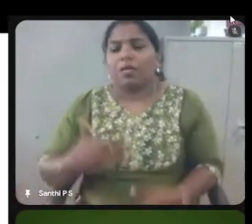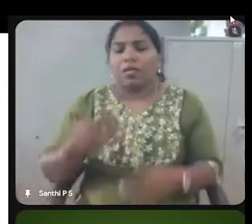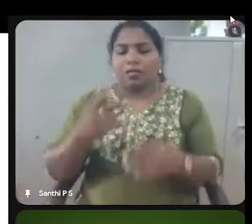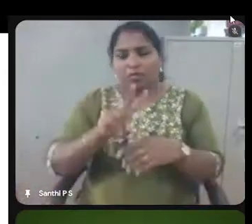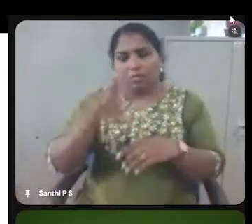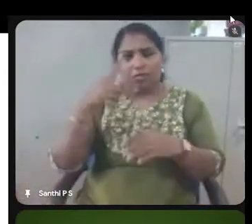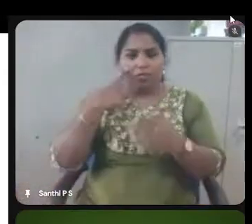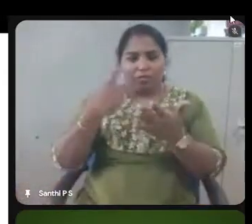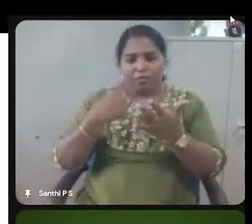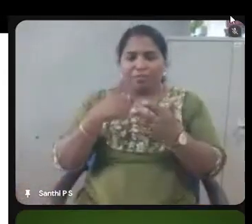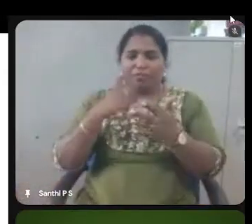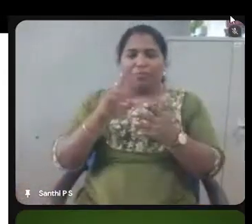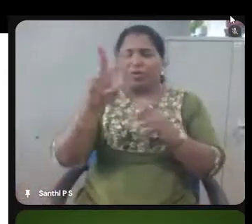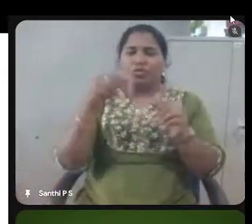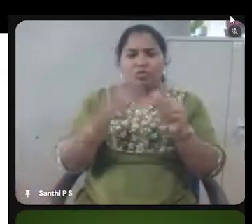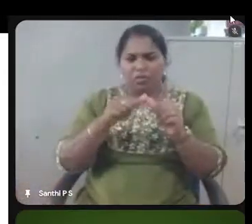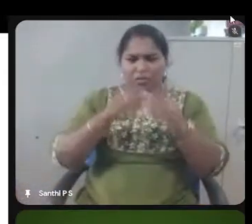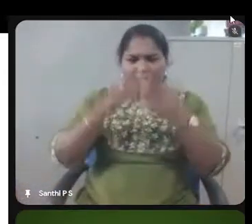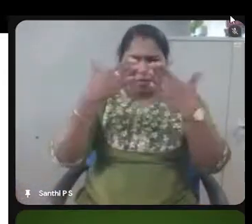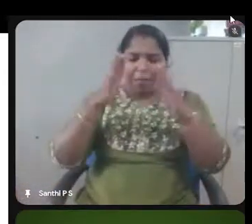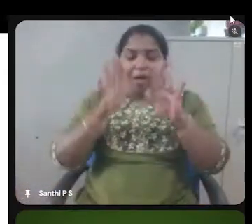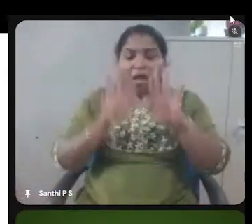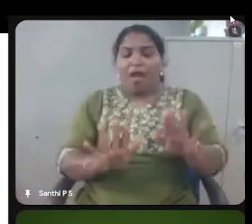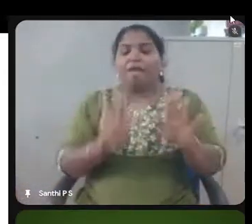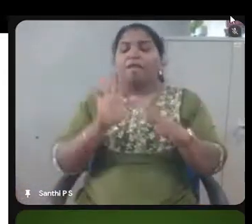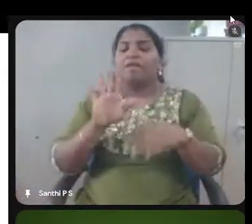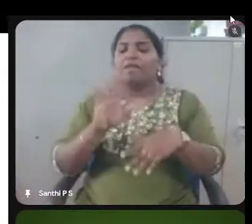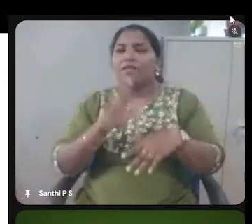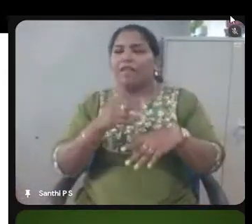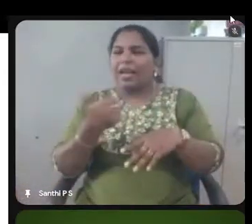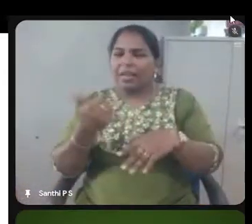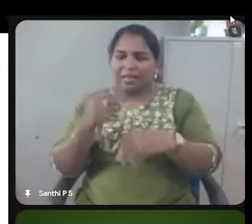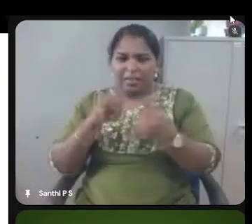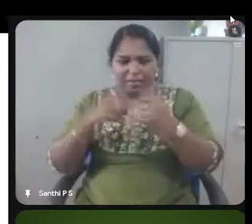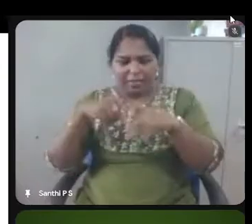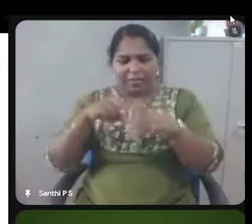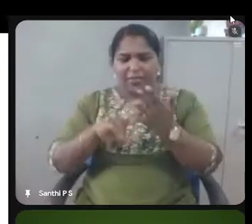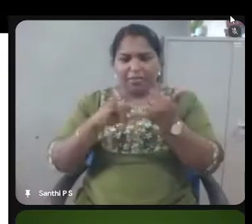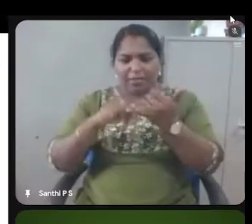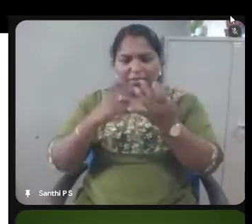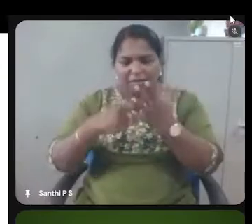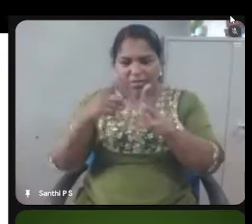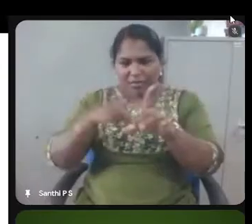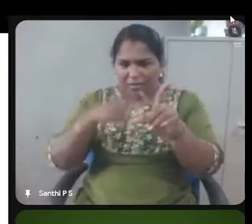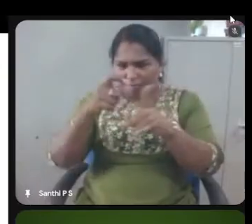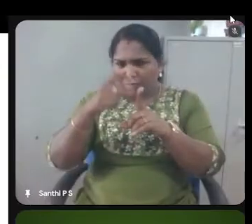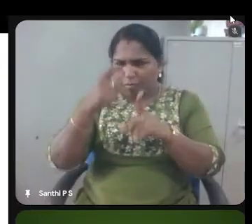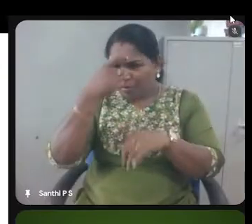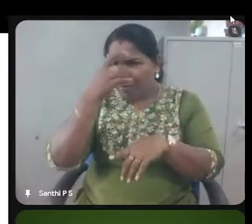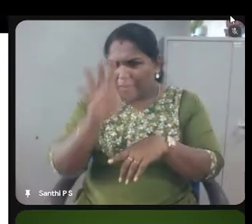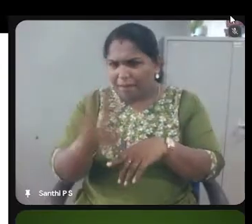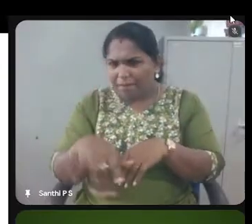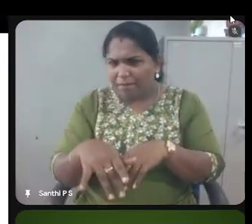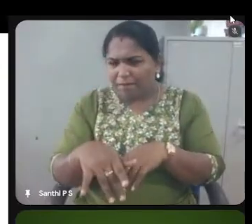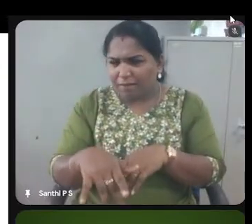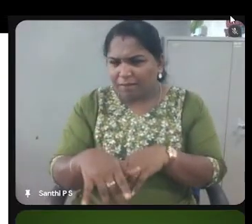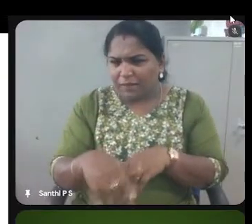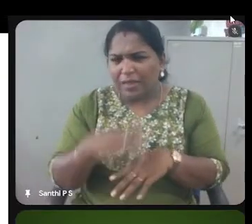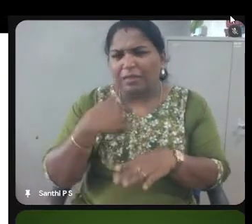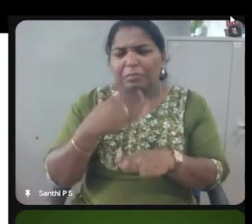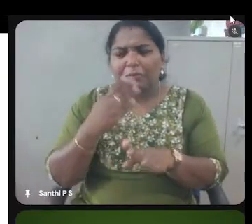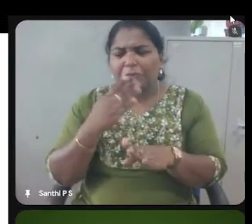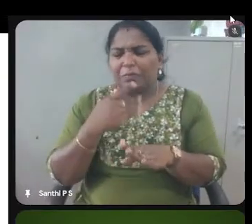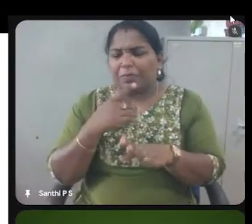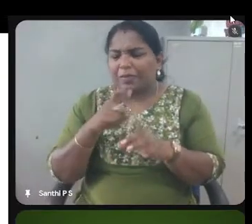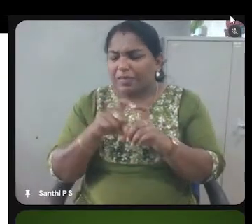ഇഷ്യൂസ് കുറവായിരിക്കോ ബാക്കി ഓട്ടിസം റിലേറ്റഡ് കുട്ടികൾക്ക് ഉള്ളതിനും കാട്ടി? അങ്ങനെ നമുക്ക് കറക്റ്റായിട്ട് കൃത്യമായിട്ട് പറയാൻ